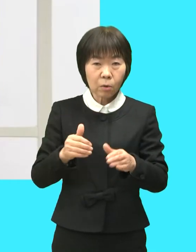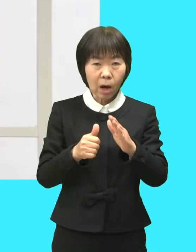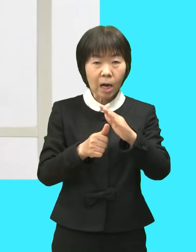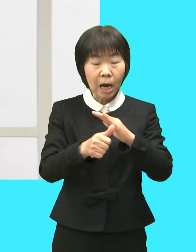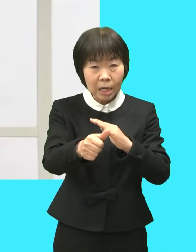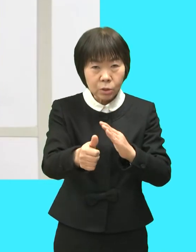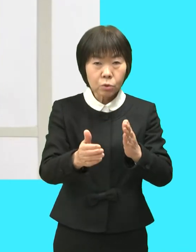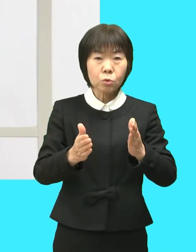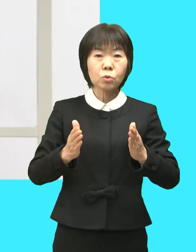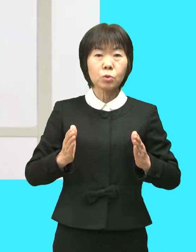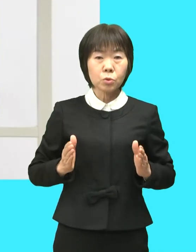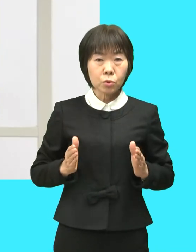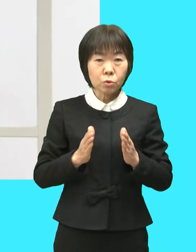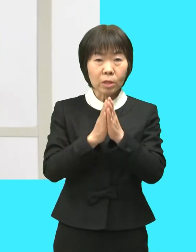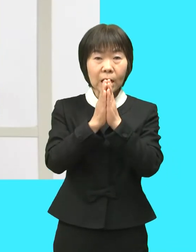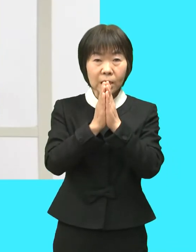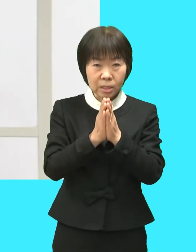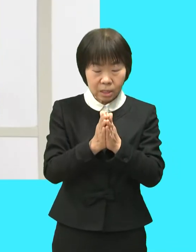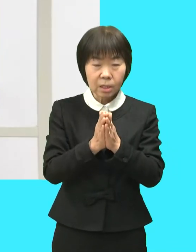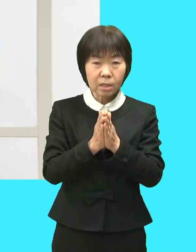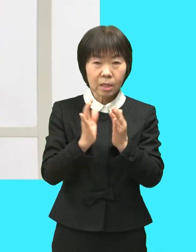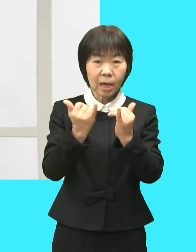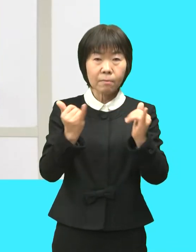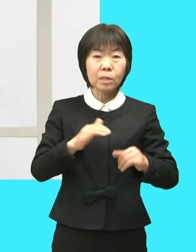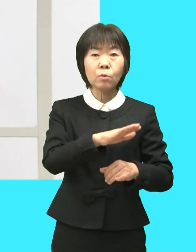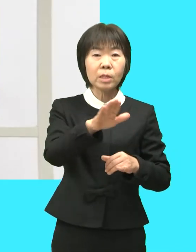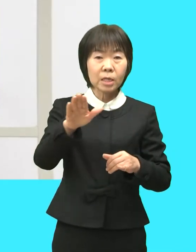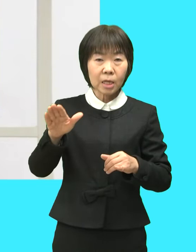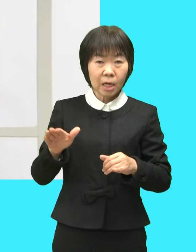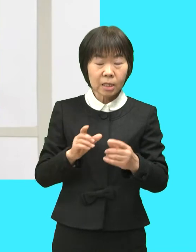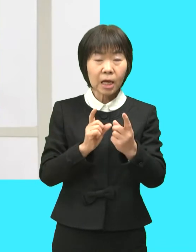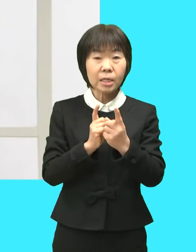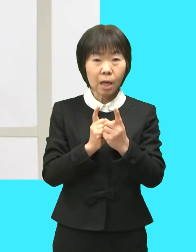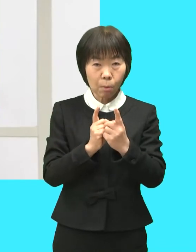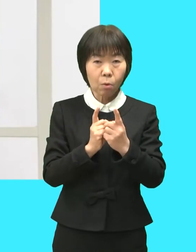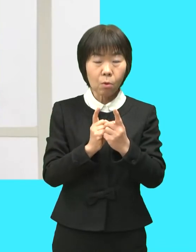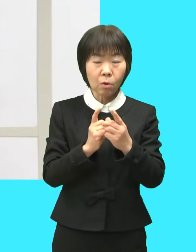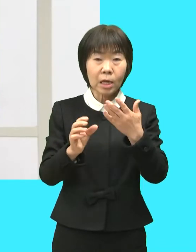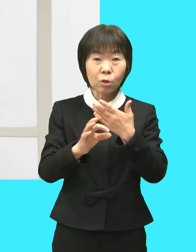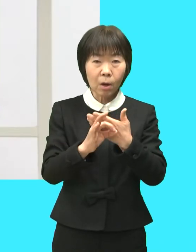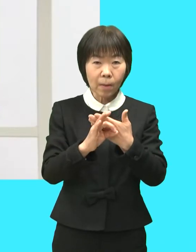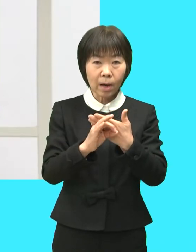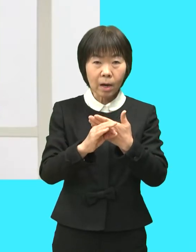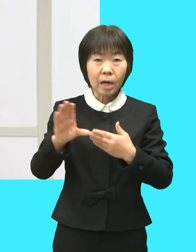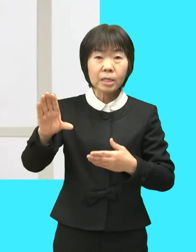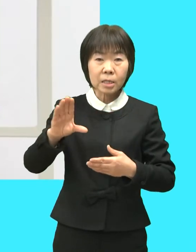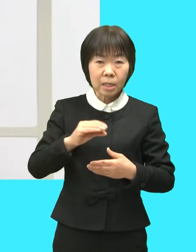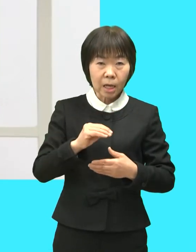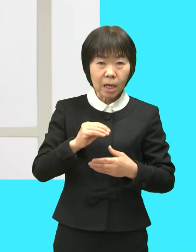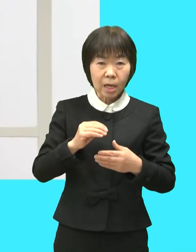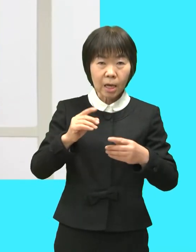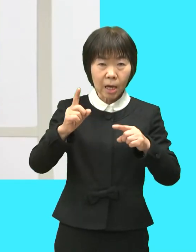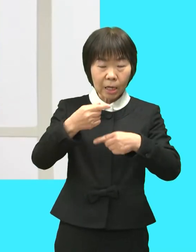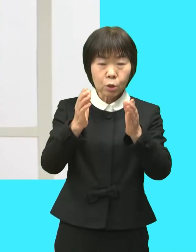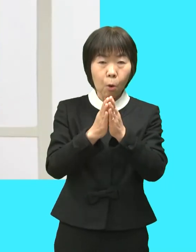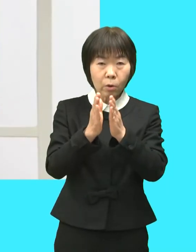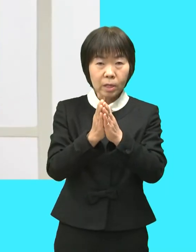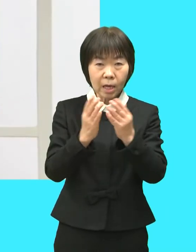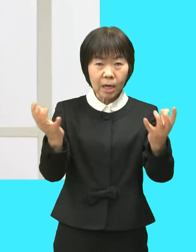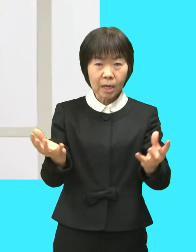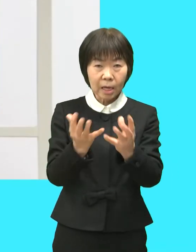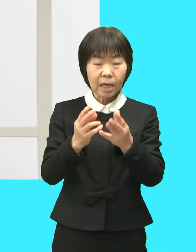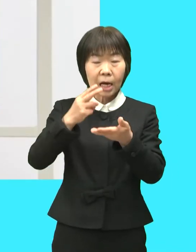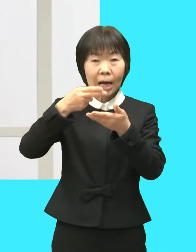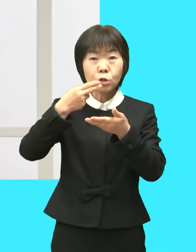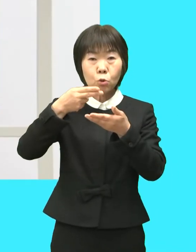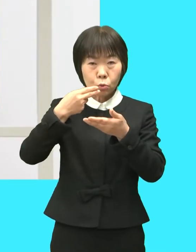の自粛をお願いをし、また県民の皆さんに対しても、例えば帰省、初詣、